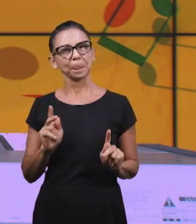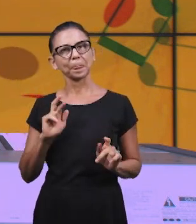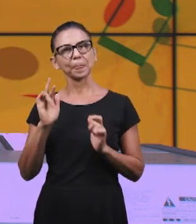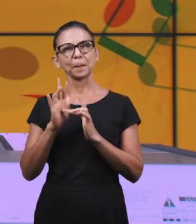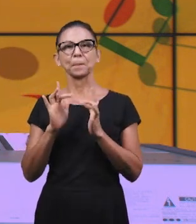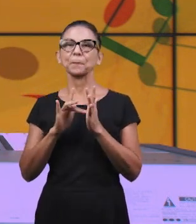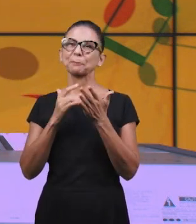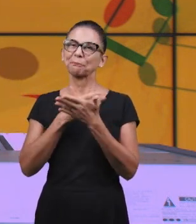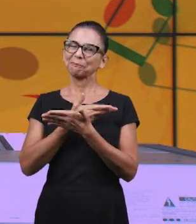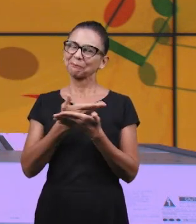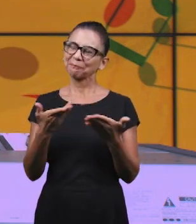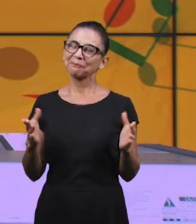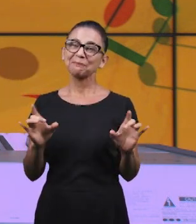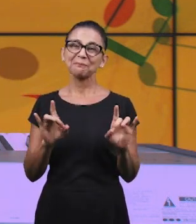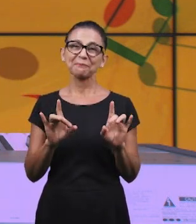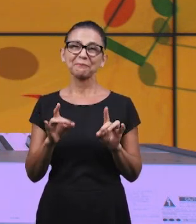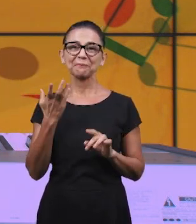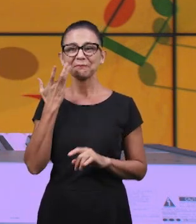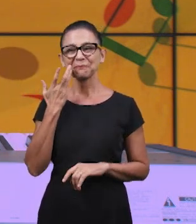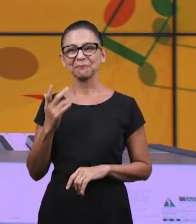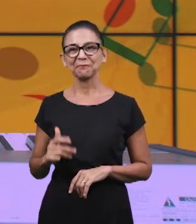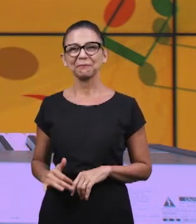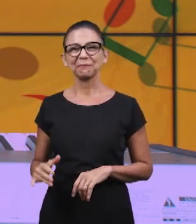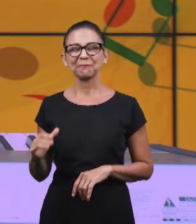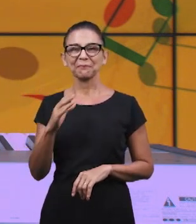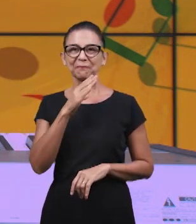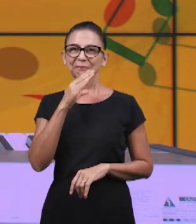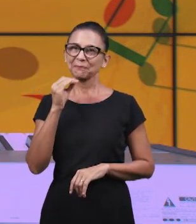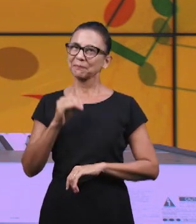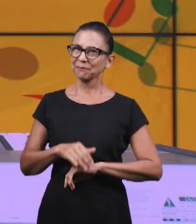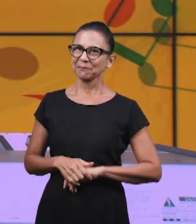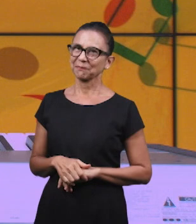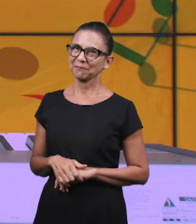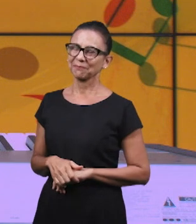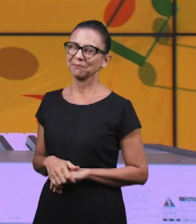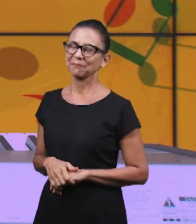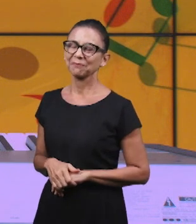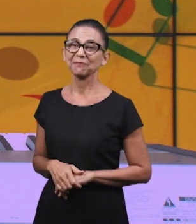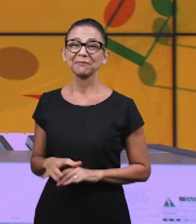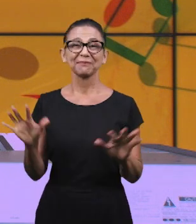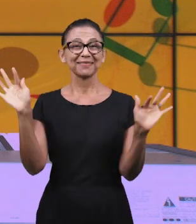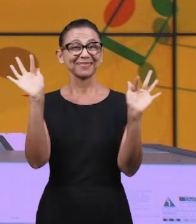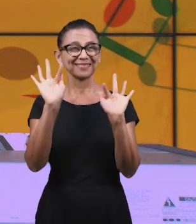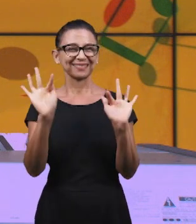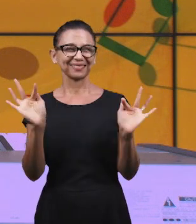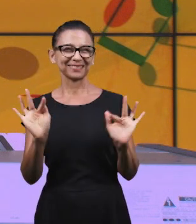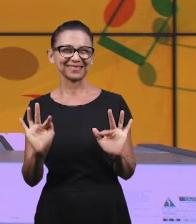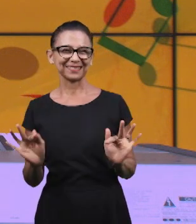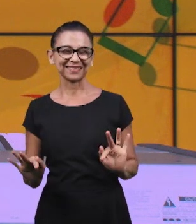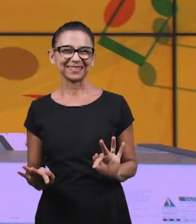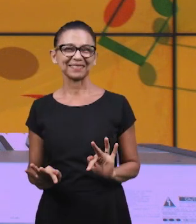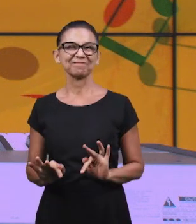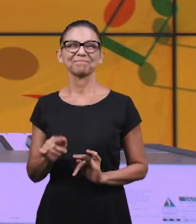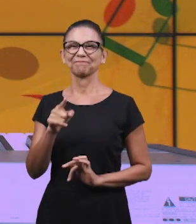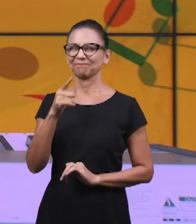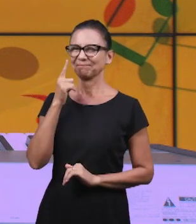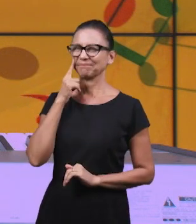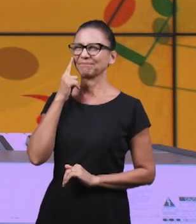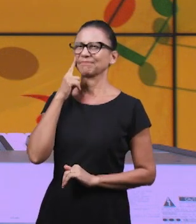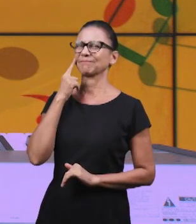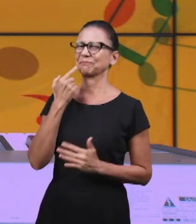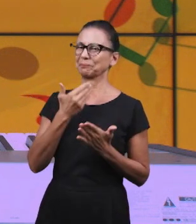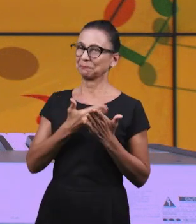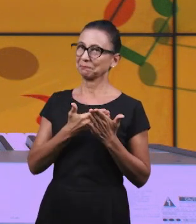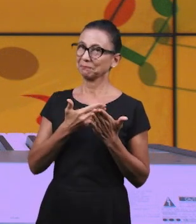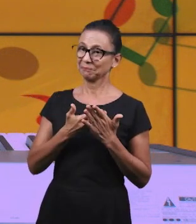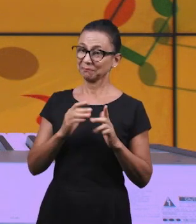La paix du Seigneur à tous, spécialement les enfants intermédiaires et adolescents. Nous sommes heureux de voir que vous êtes en